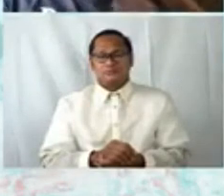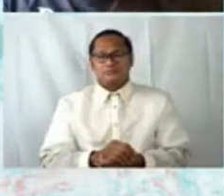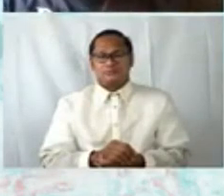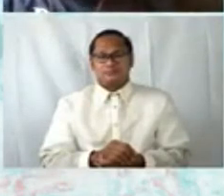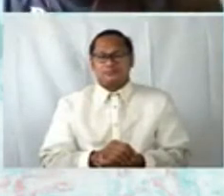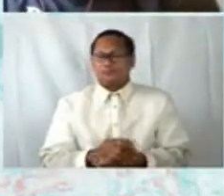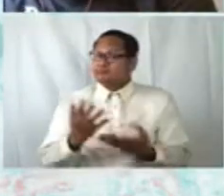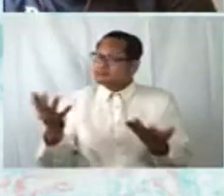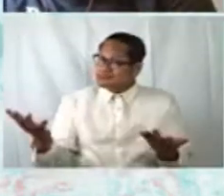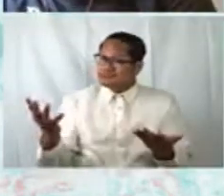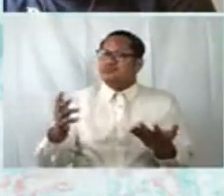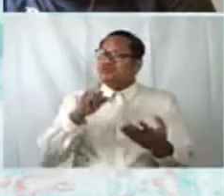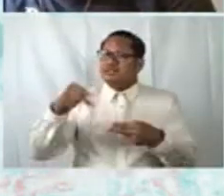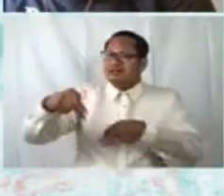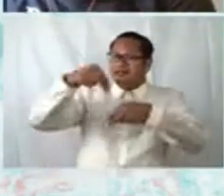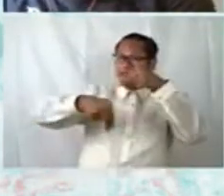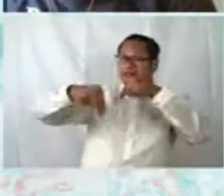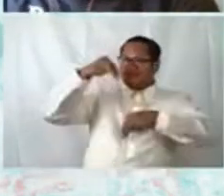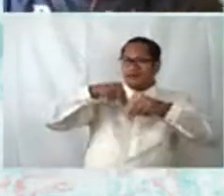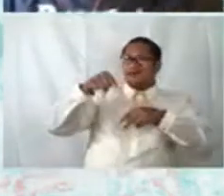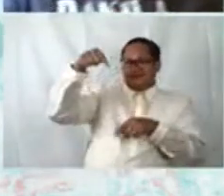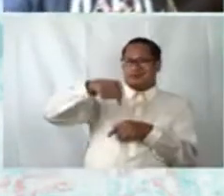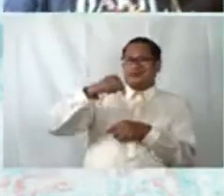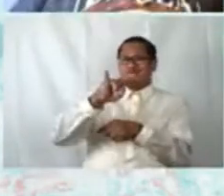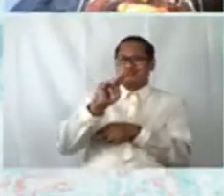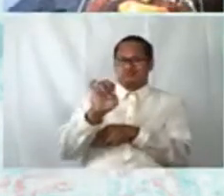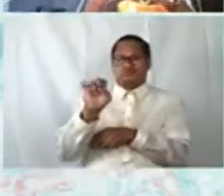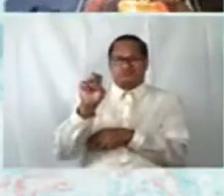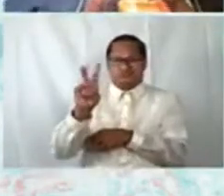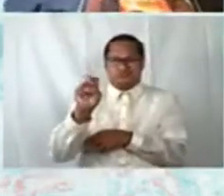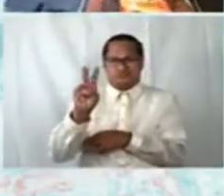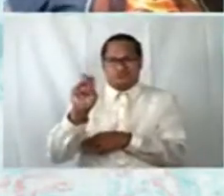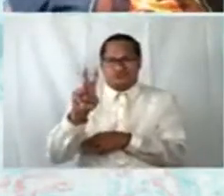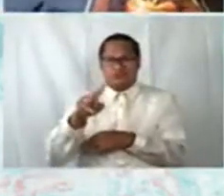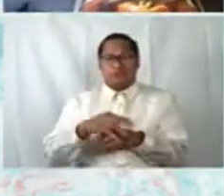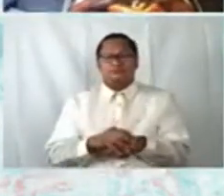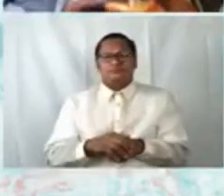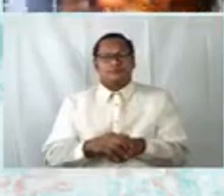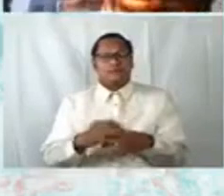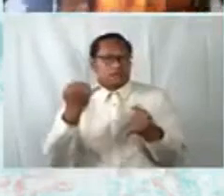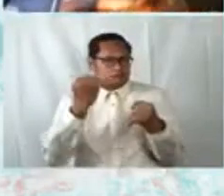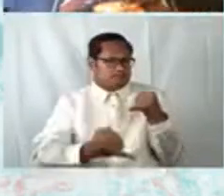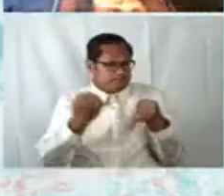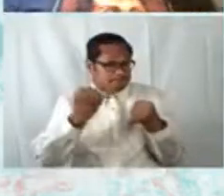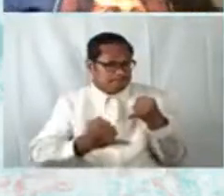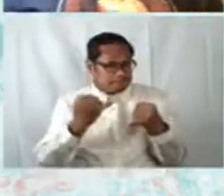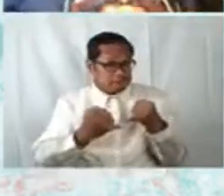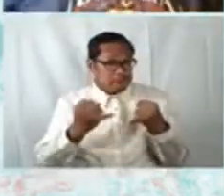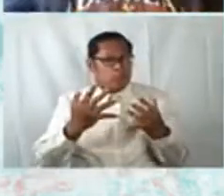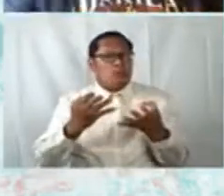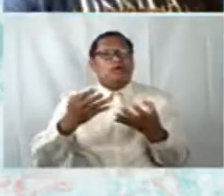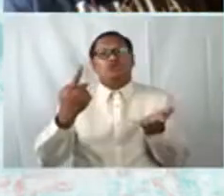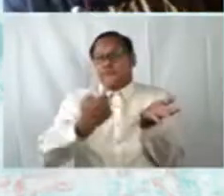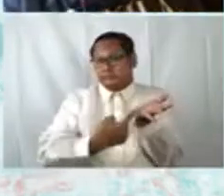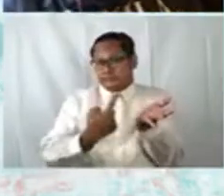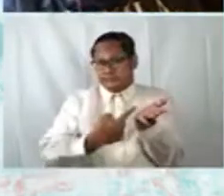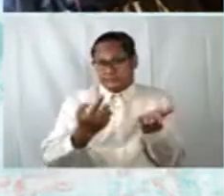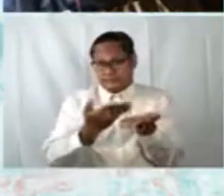kaya, balik tayo sa June 12. Bilang panghuli, gusto ko pong talakayin sa